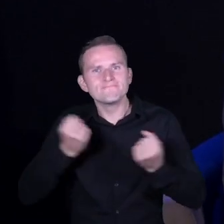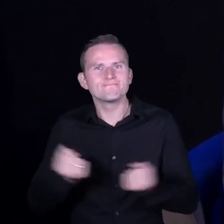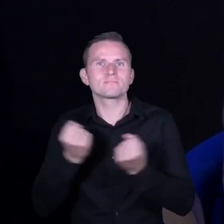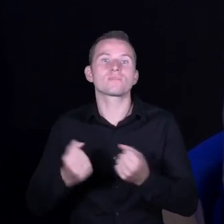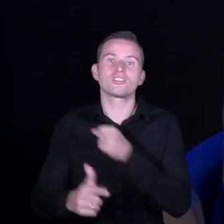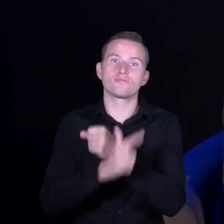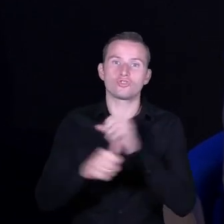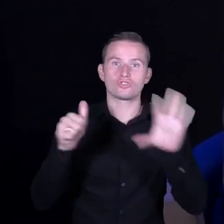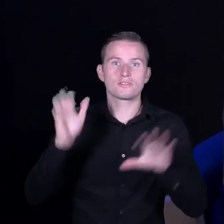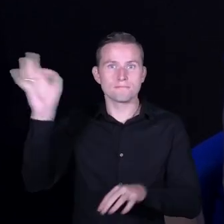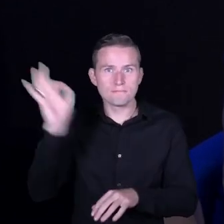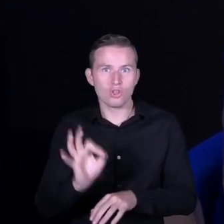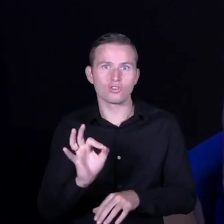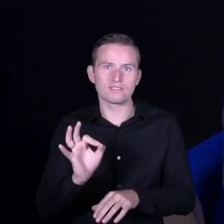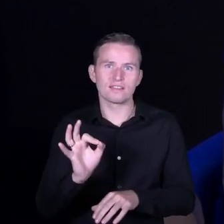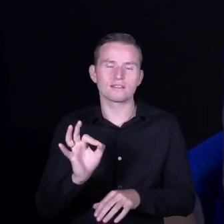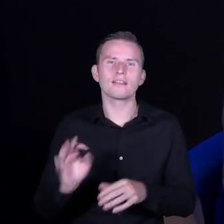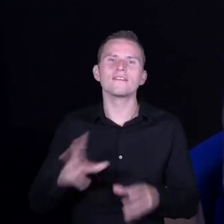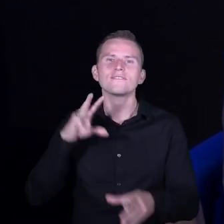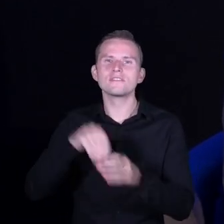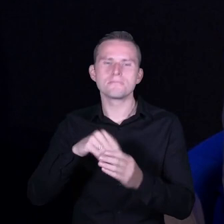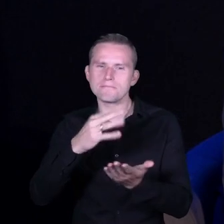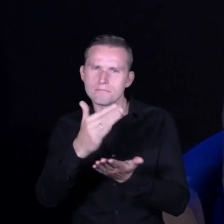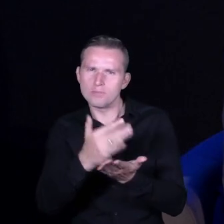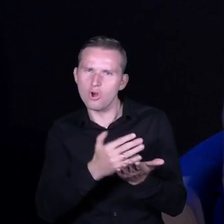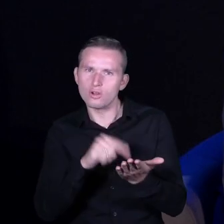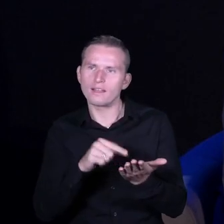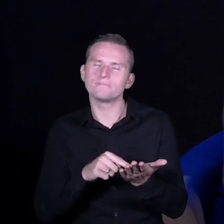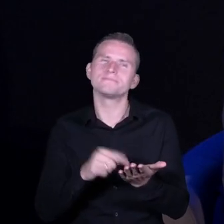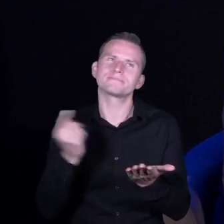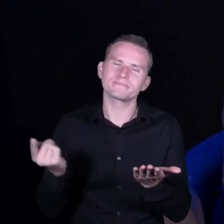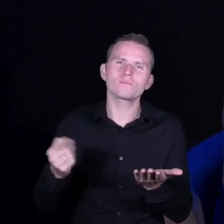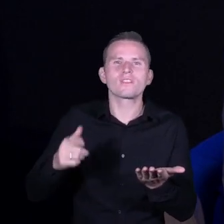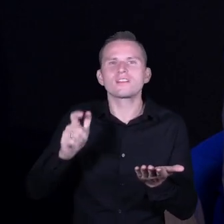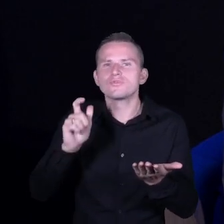76% uczniów, uczennic w tym programie w jakiś istotny sposób